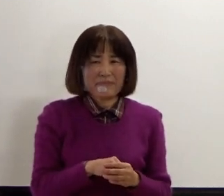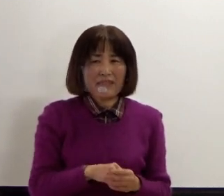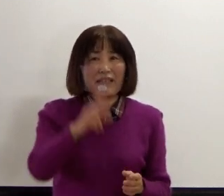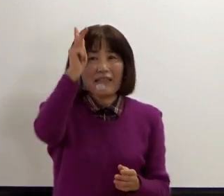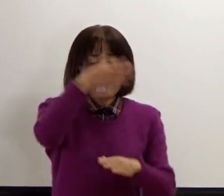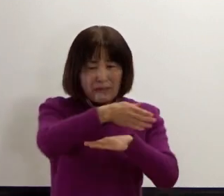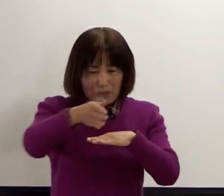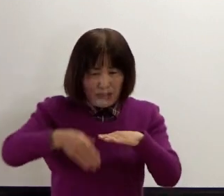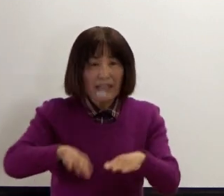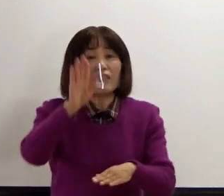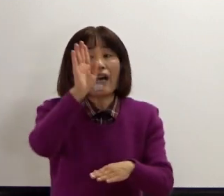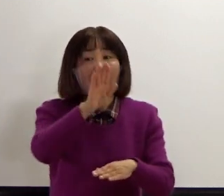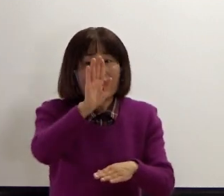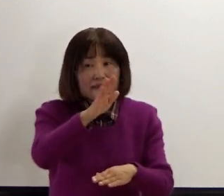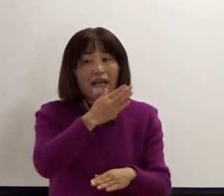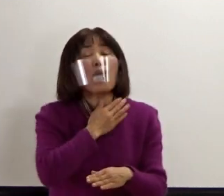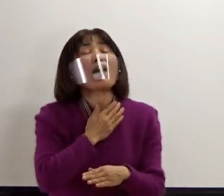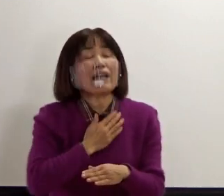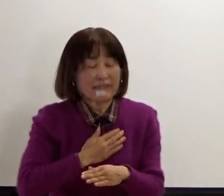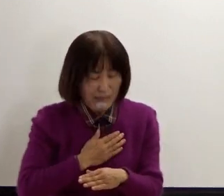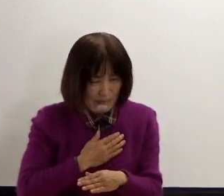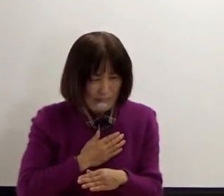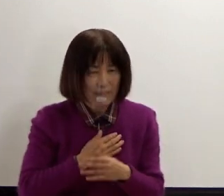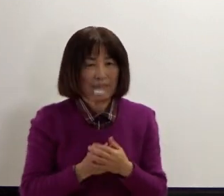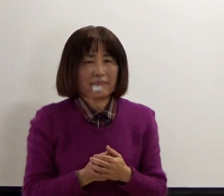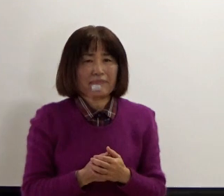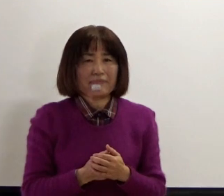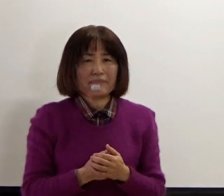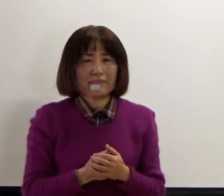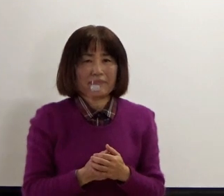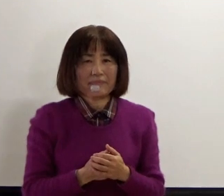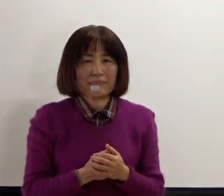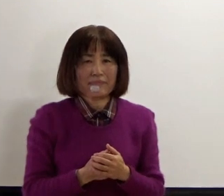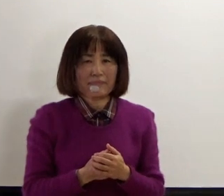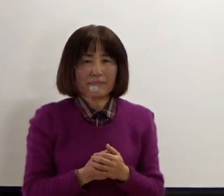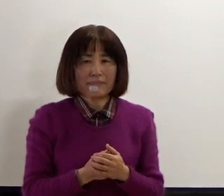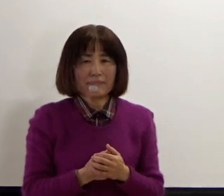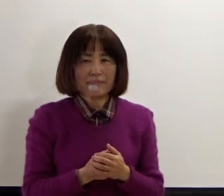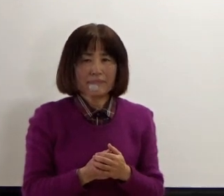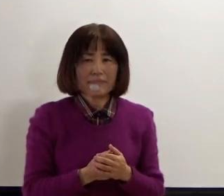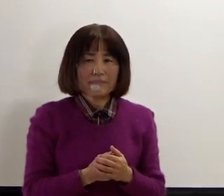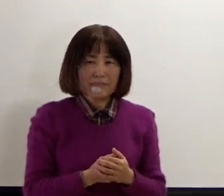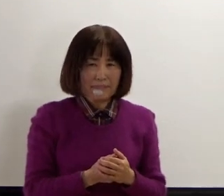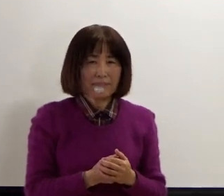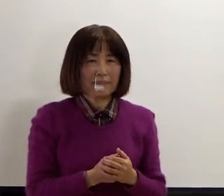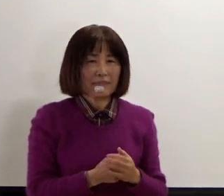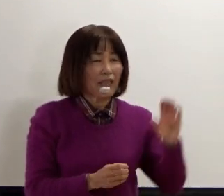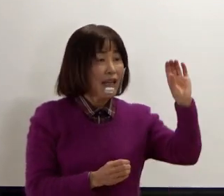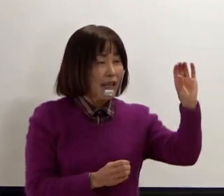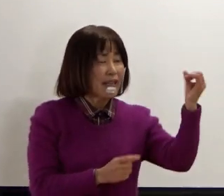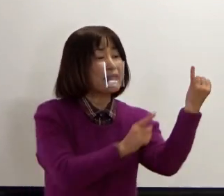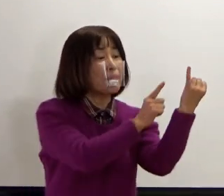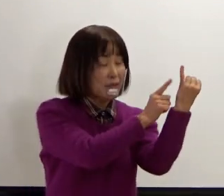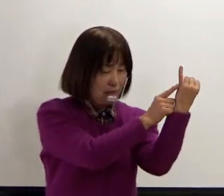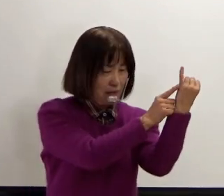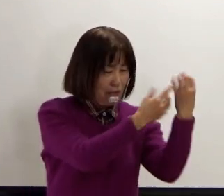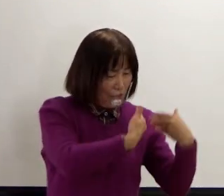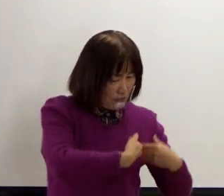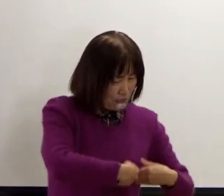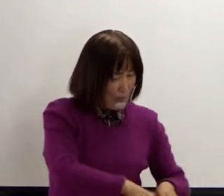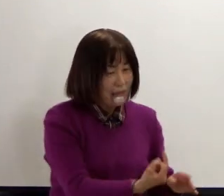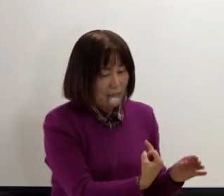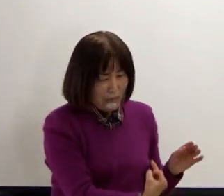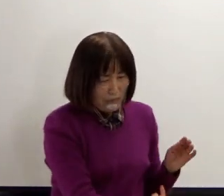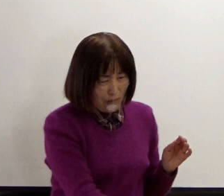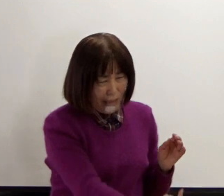ん、でもそれだけじゃない。この生まれる子供がイエス様の、やがて生まれる救い主イエス